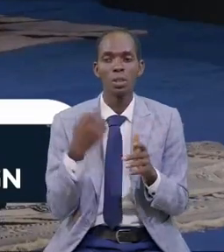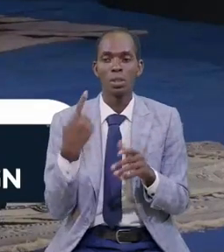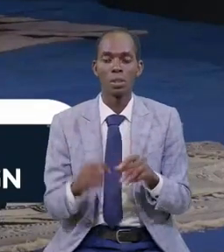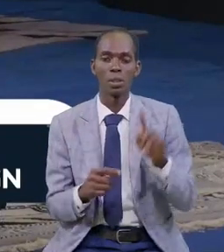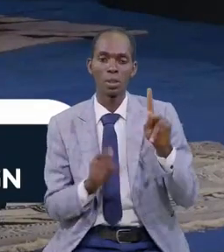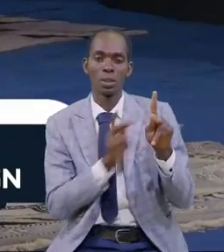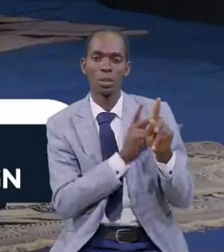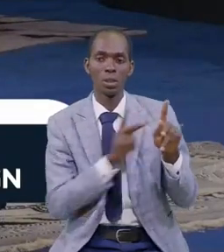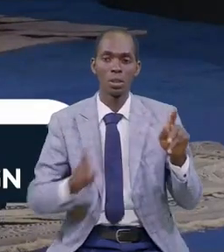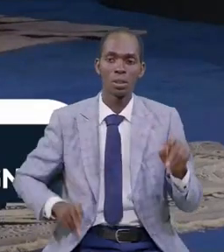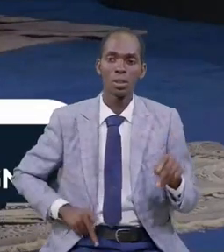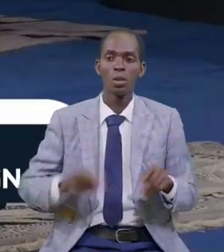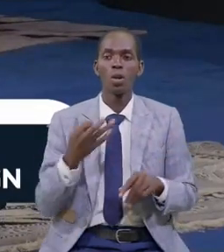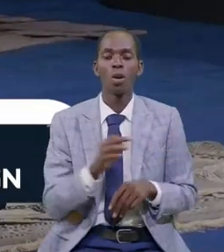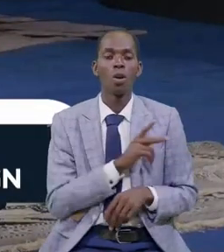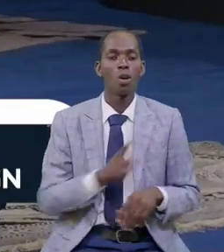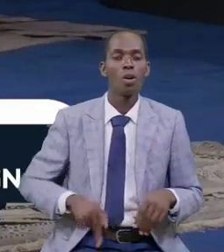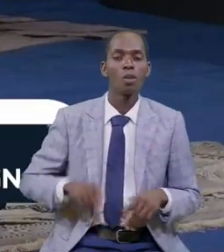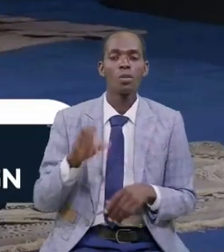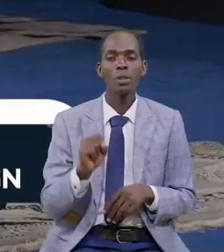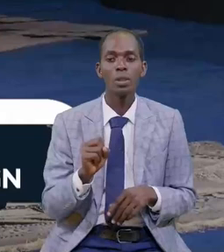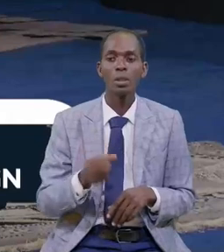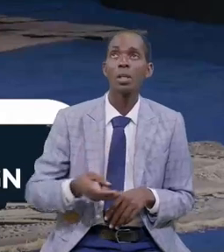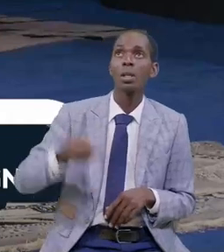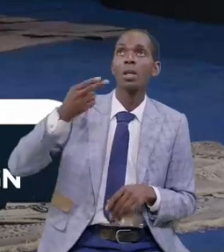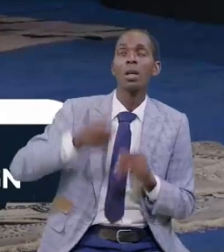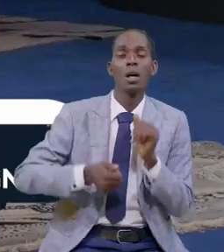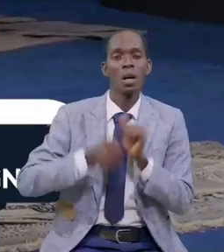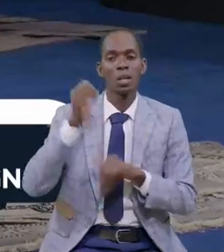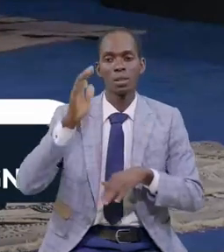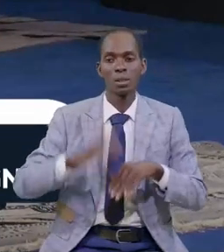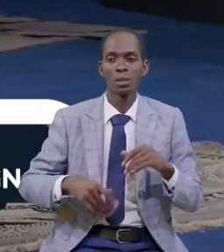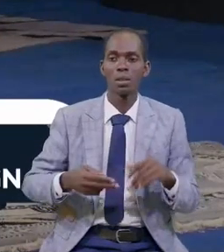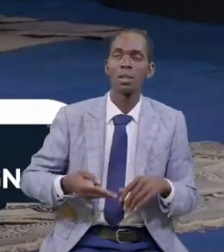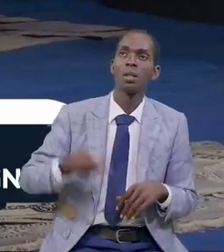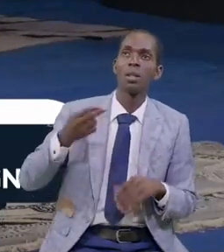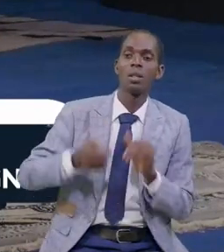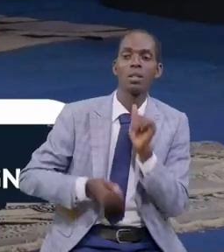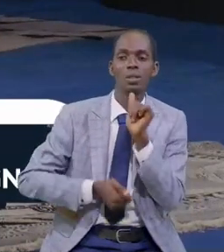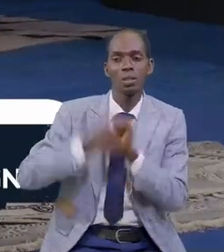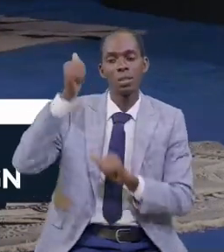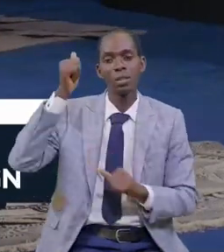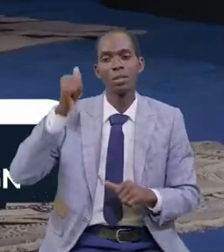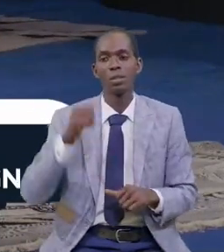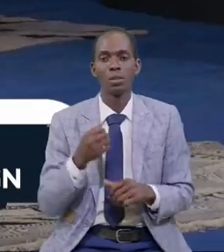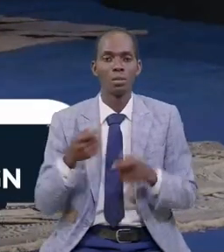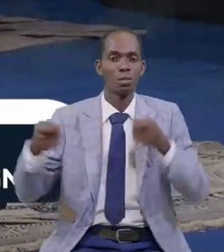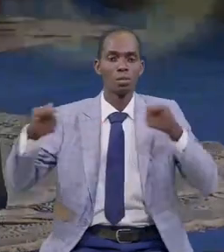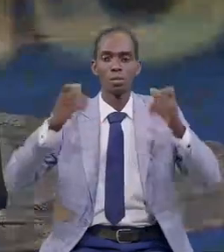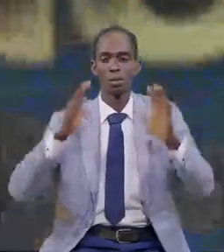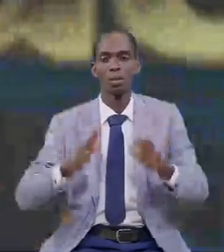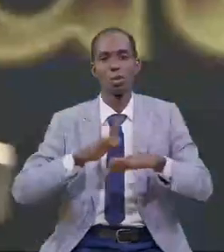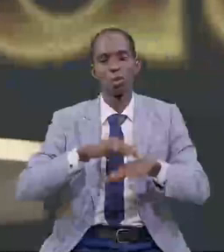plus grand que le plus grand souverain sacrificateur sur terre